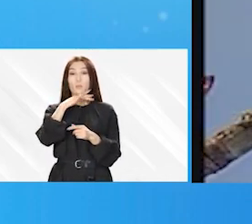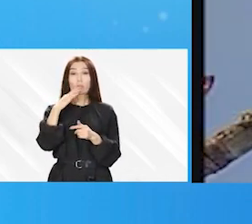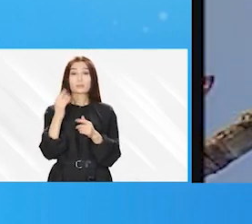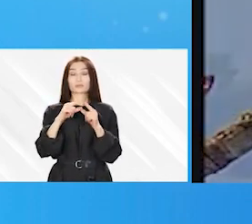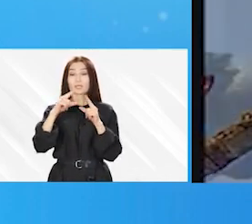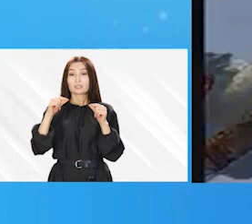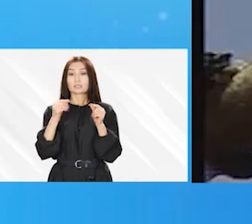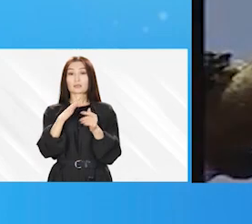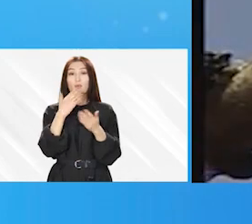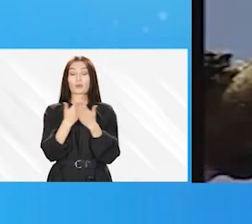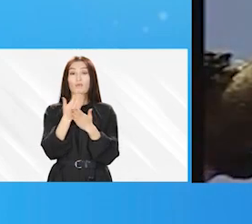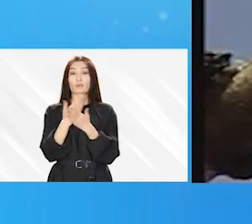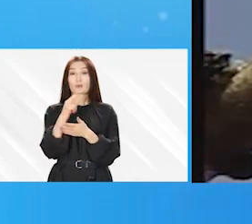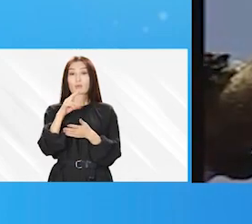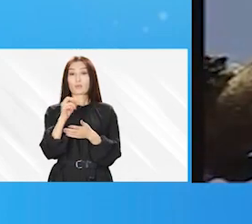у